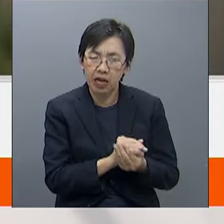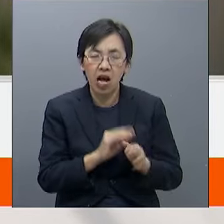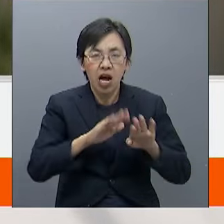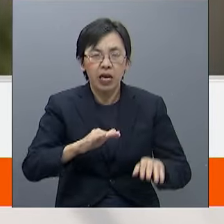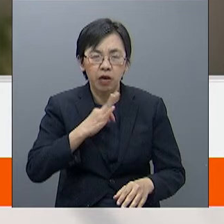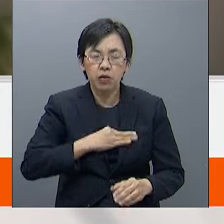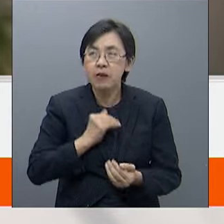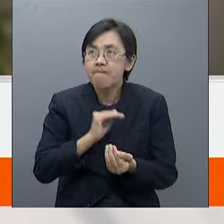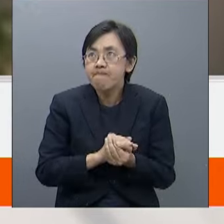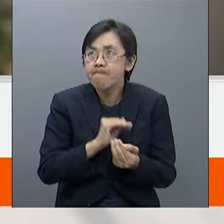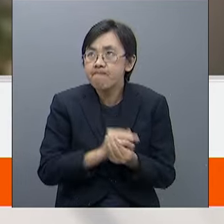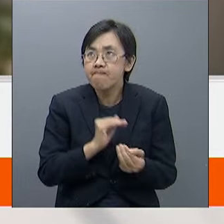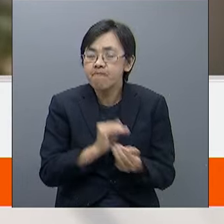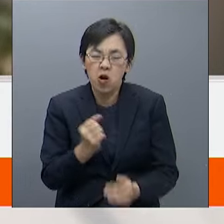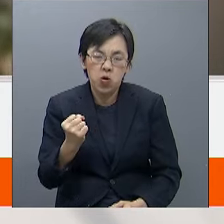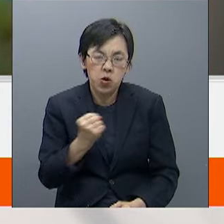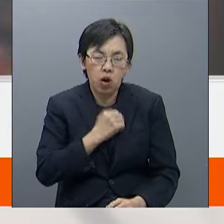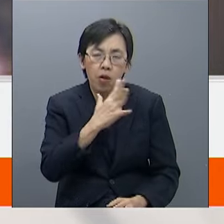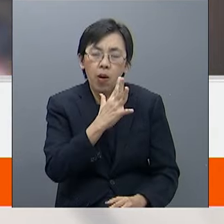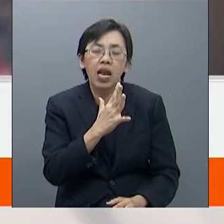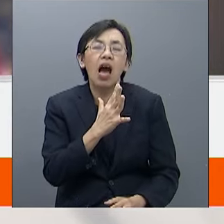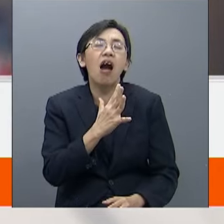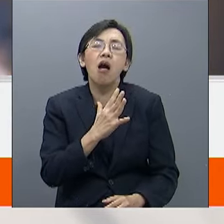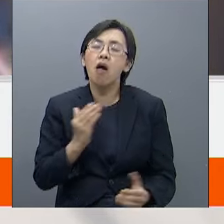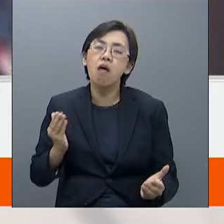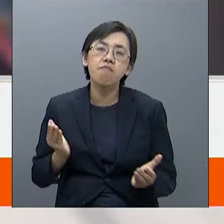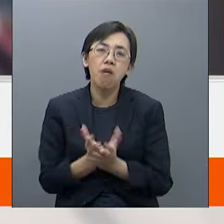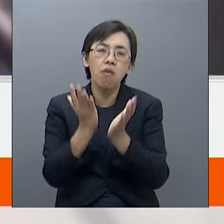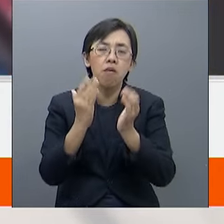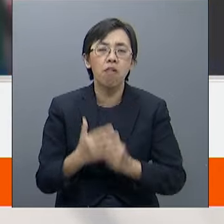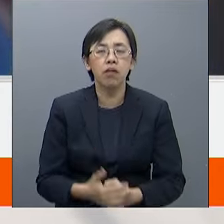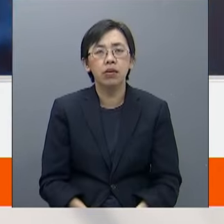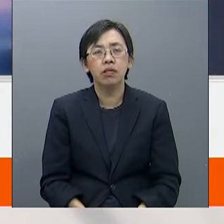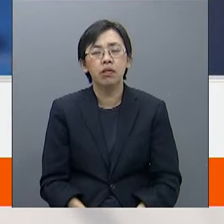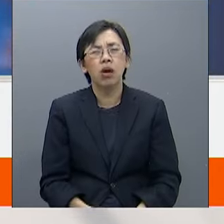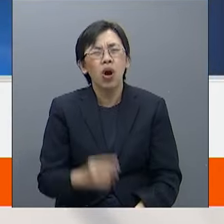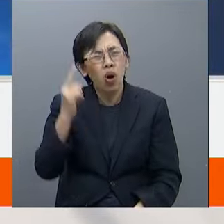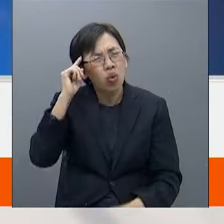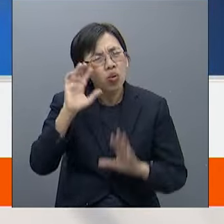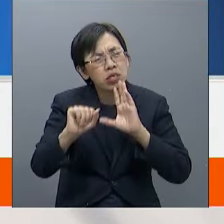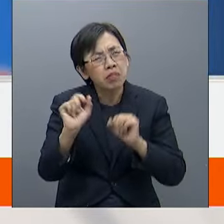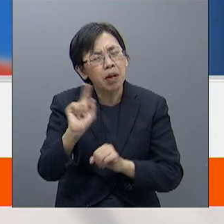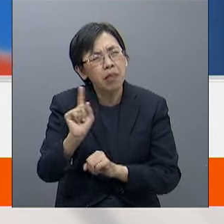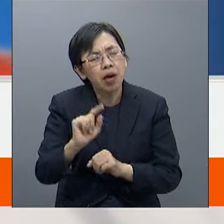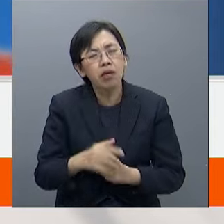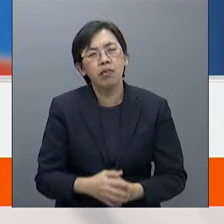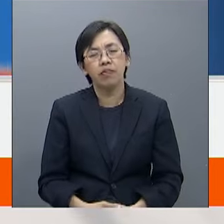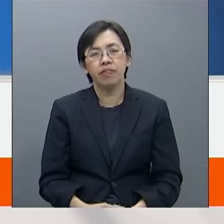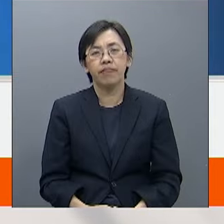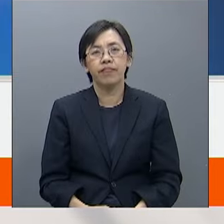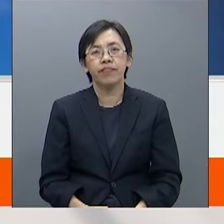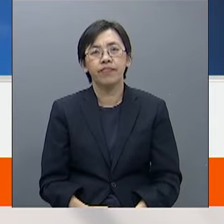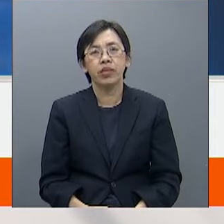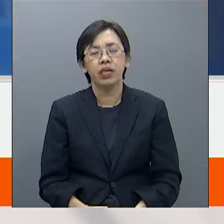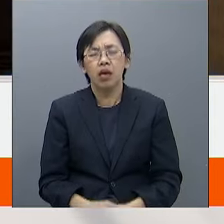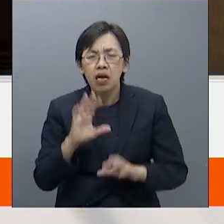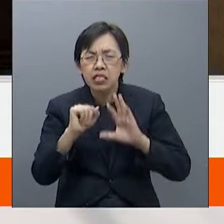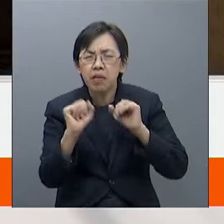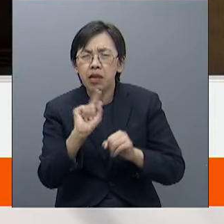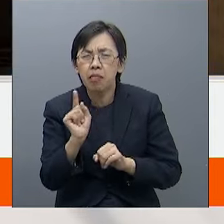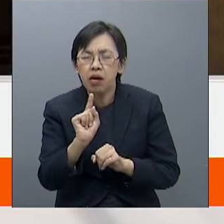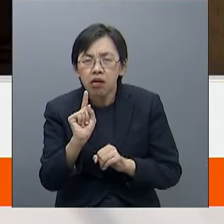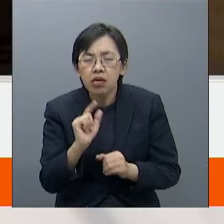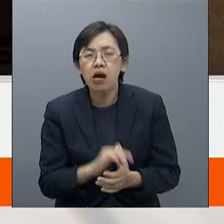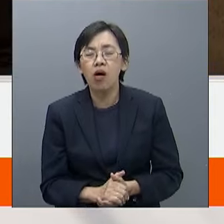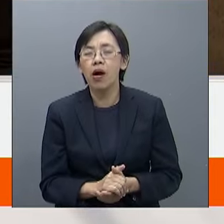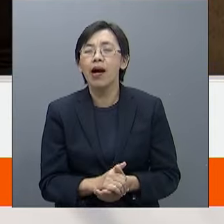แล้วก็ลุกขึ้นมาใช้ความรุนแรงในการตอบโต้นะคะ มันจะสังเกตยังไงดีคะ ในการดูแล ค่ะมันจะสังเกตยังไงดีว่าไอ้